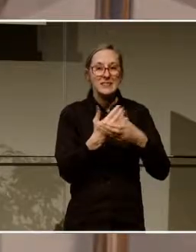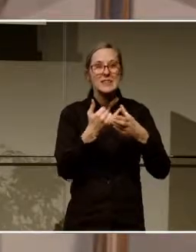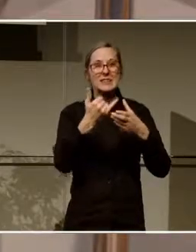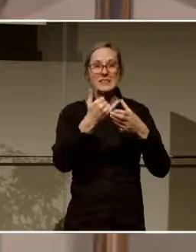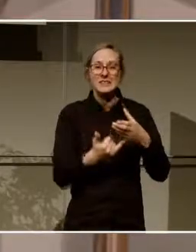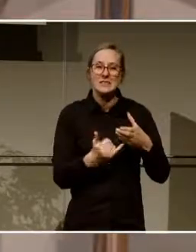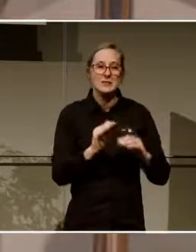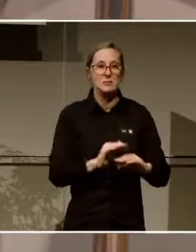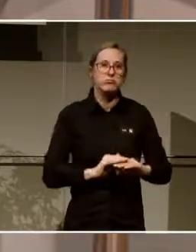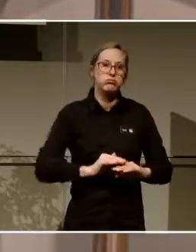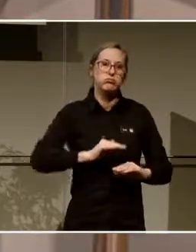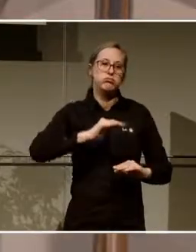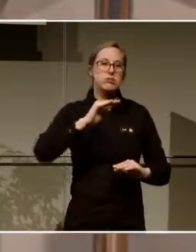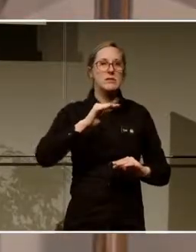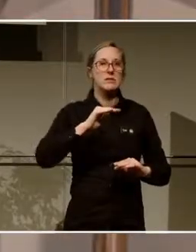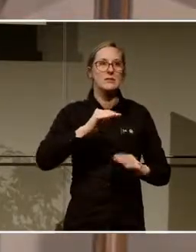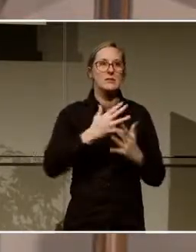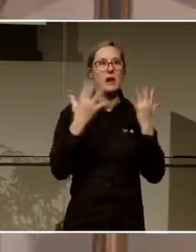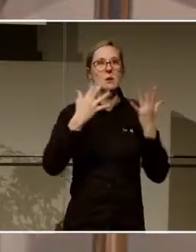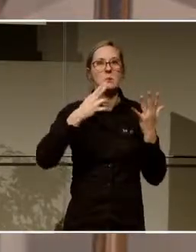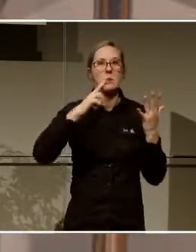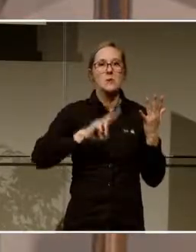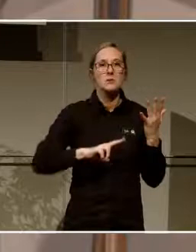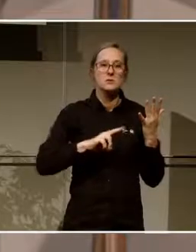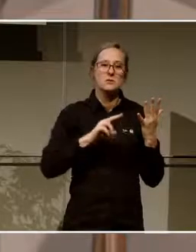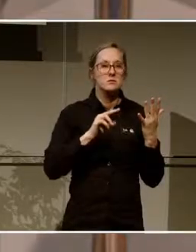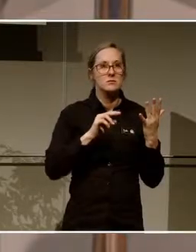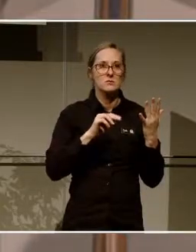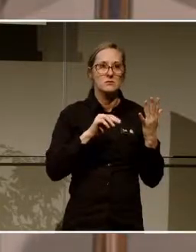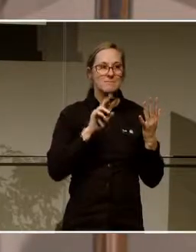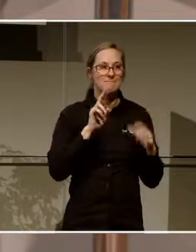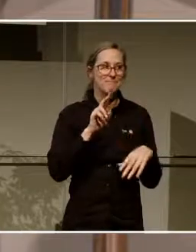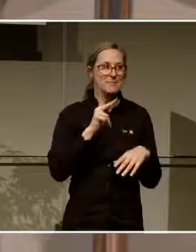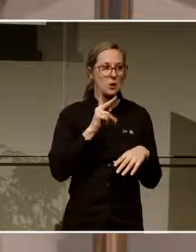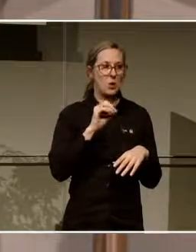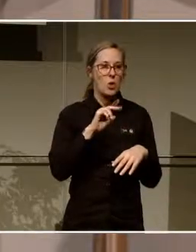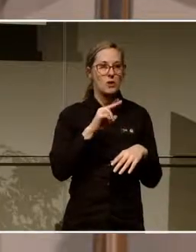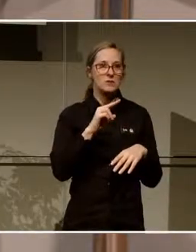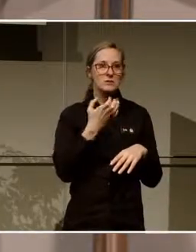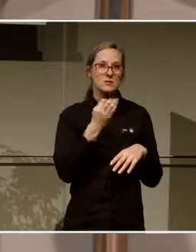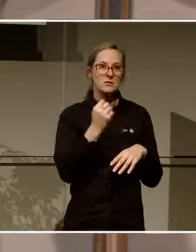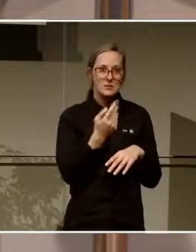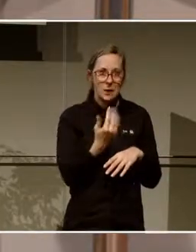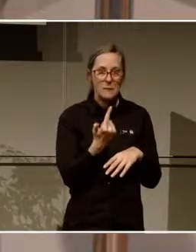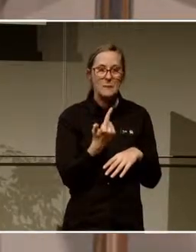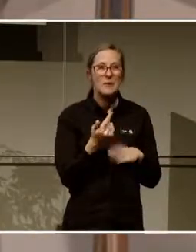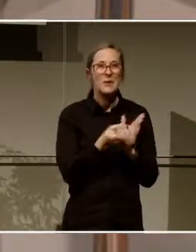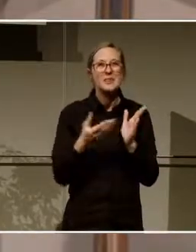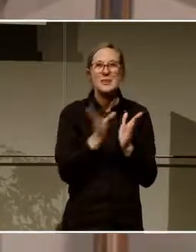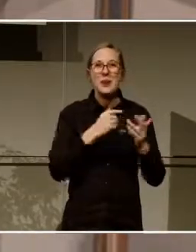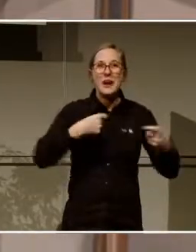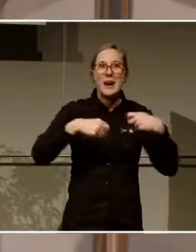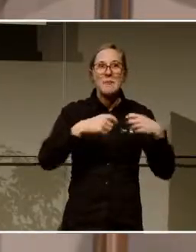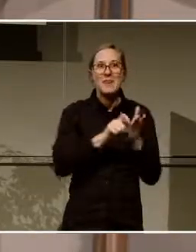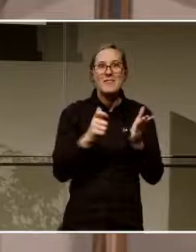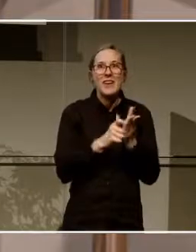mer koncept som går att skala upp. Det händer ganska roliga saker på de här kampanjveckorna. Eller